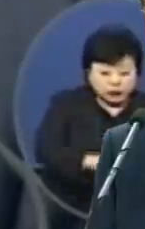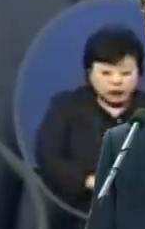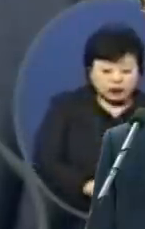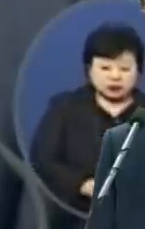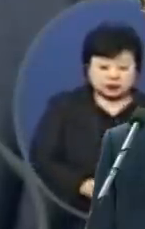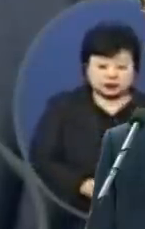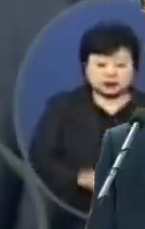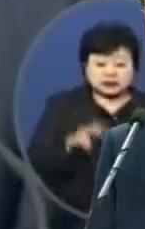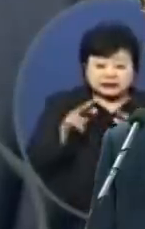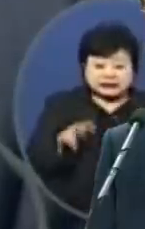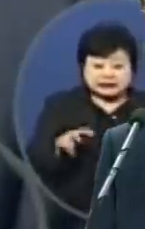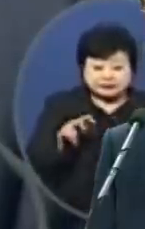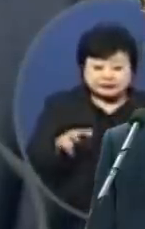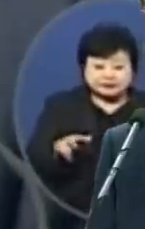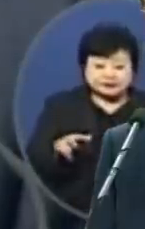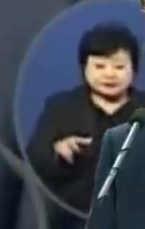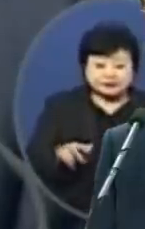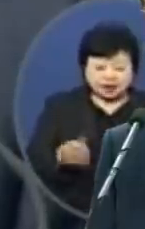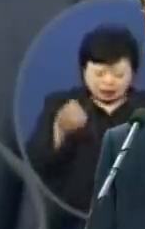지금